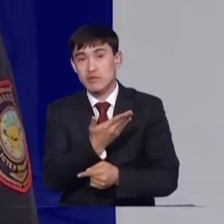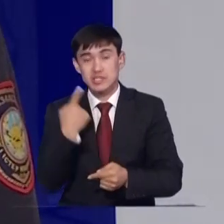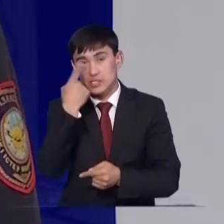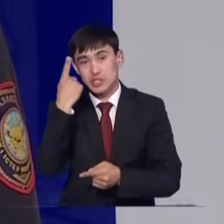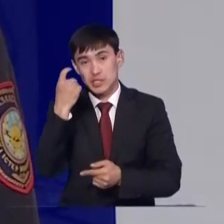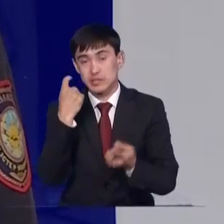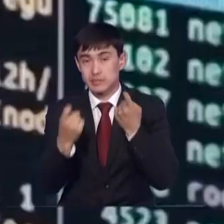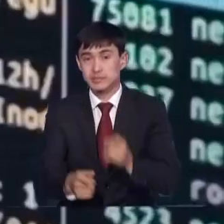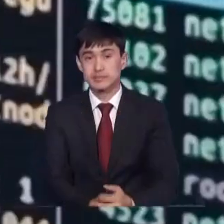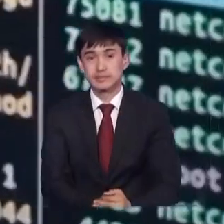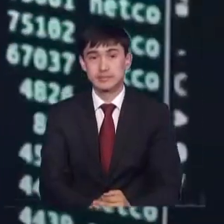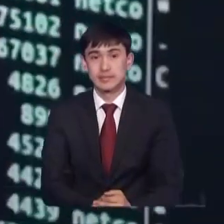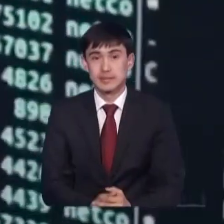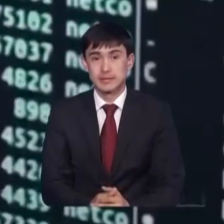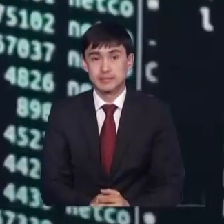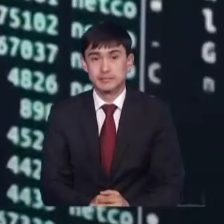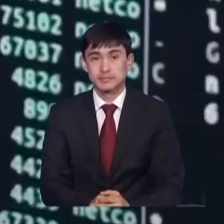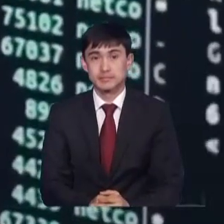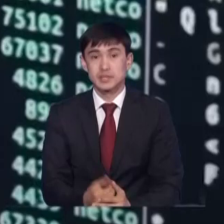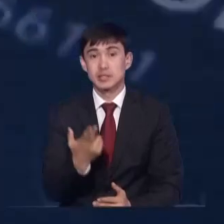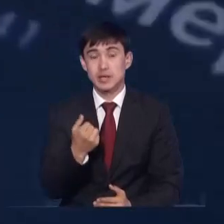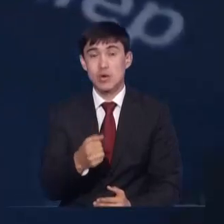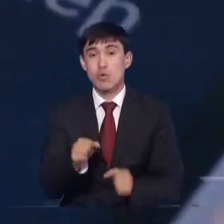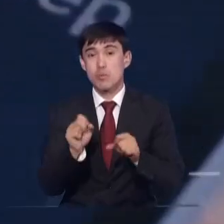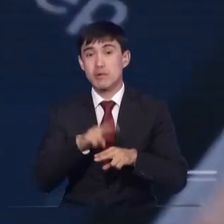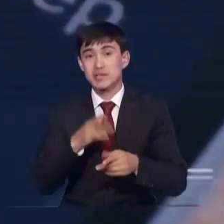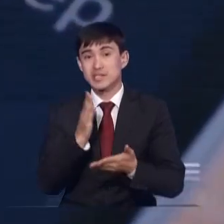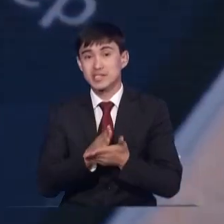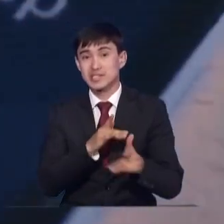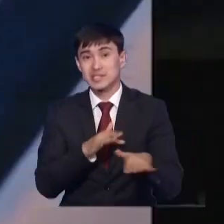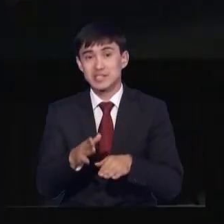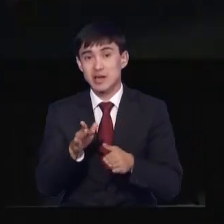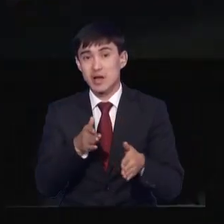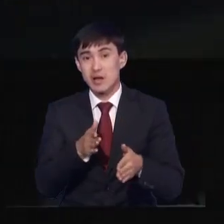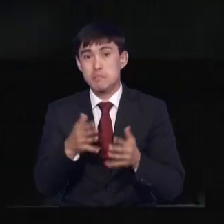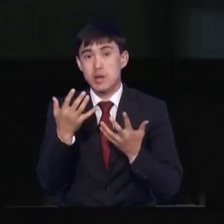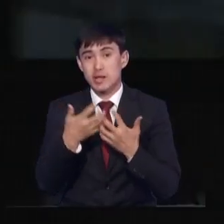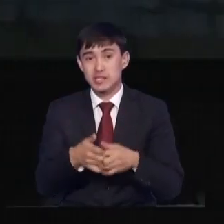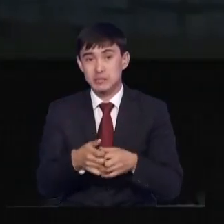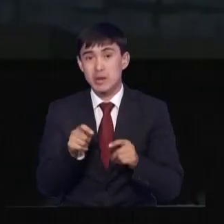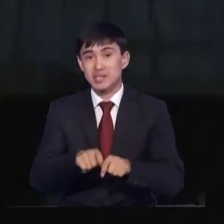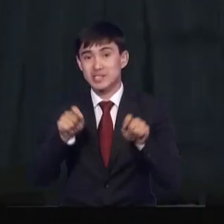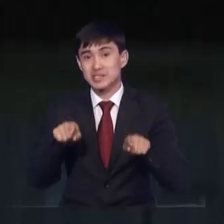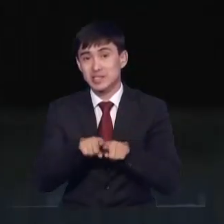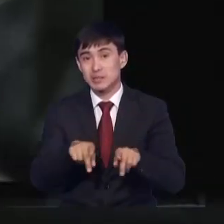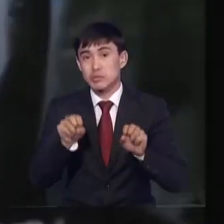личные данные конечно у правоохранителей есть действенные алгоритмы и механизмы по раскрытию подобных преступлений